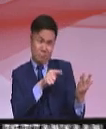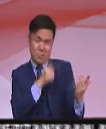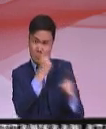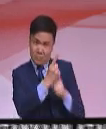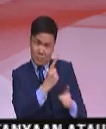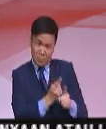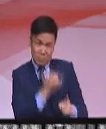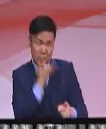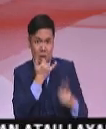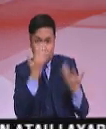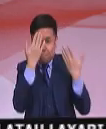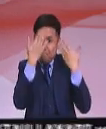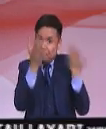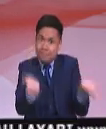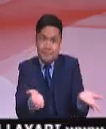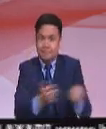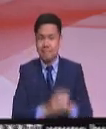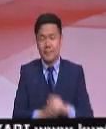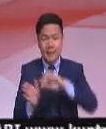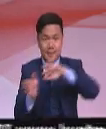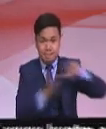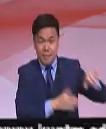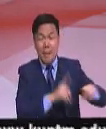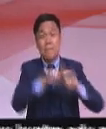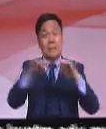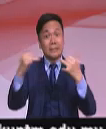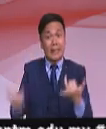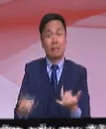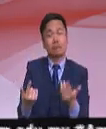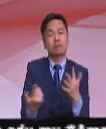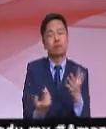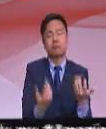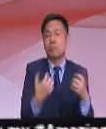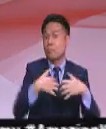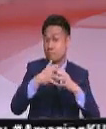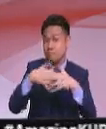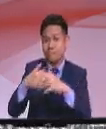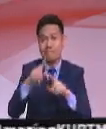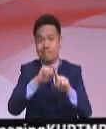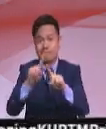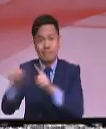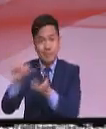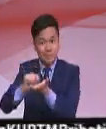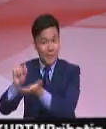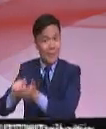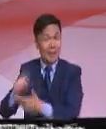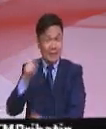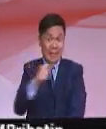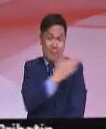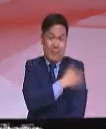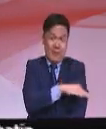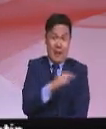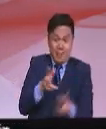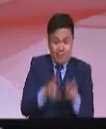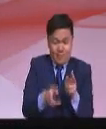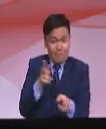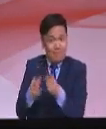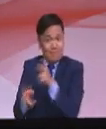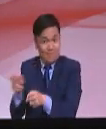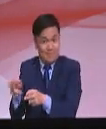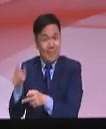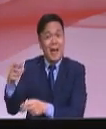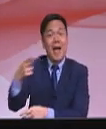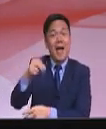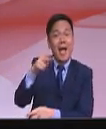sesuatu maklumat. Meskipun berdepan dengan lambakan media baharu, bekas penyampai dan penyunting berita RTM,